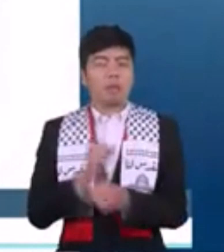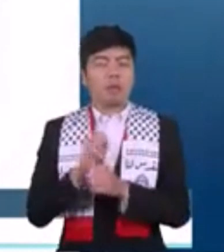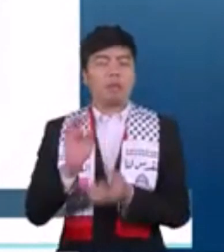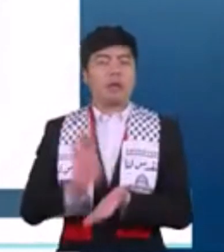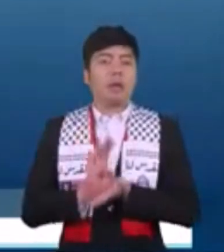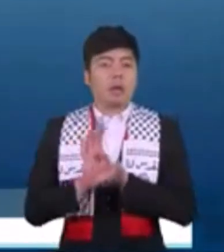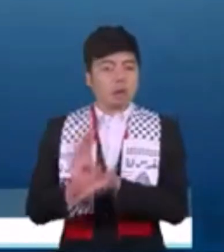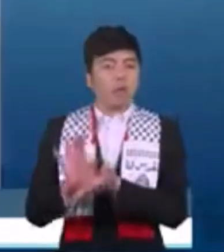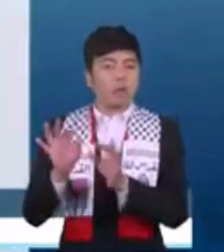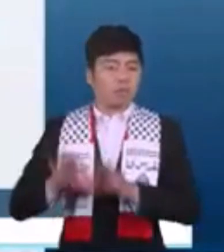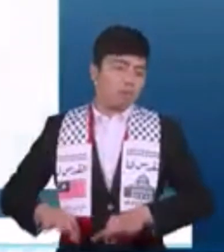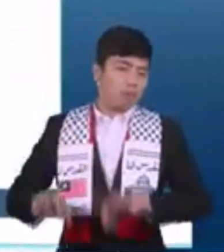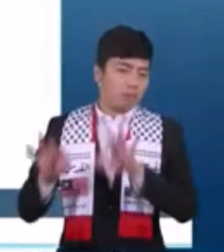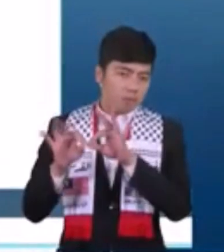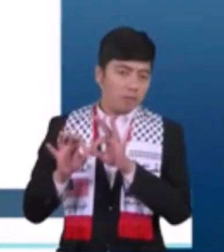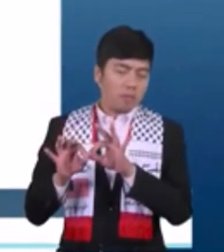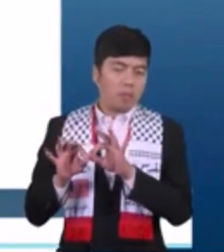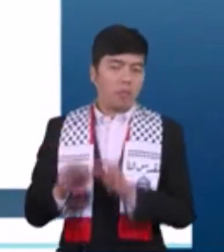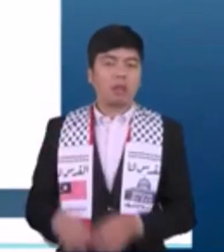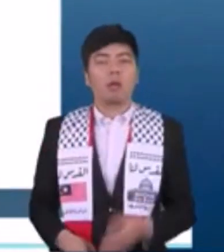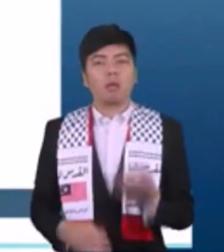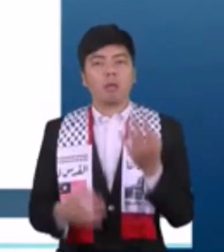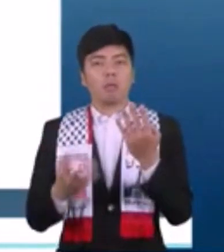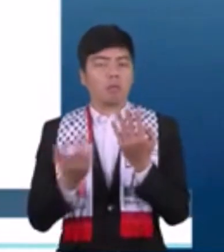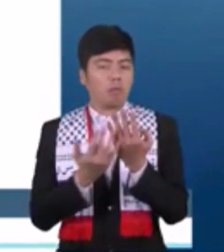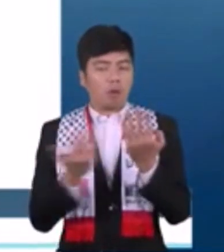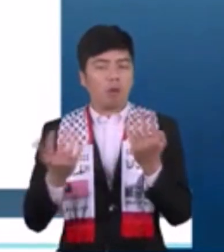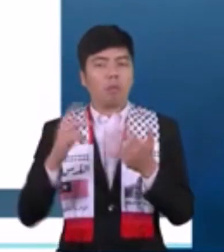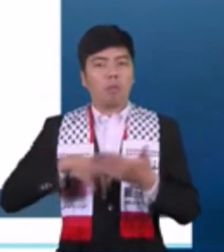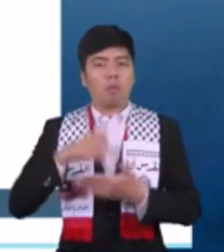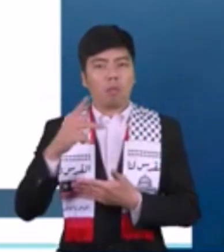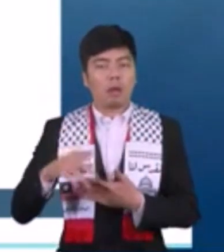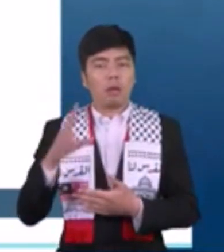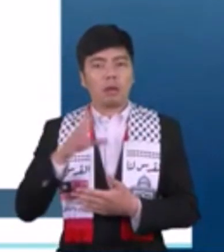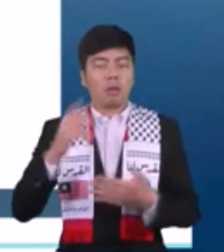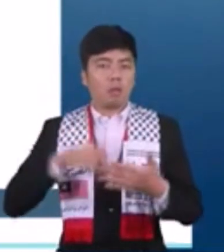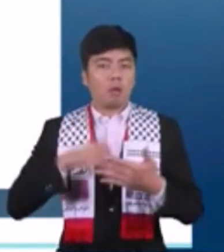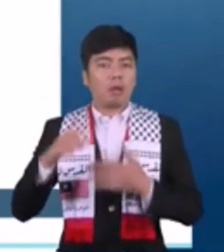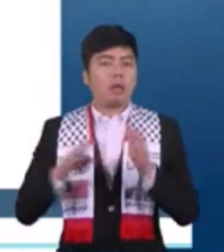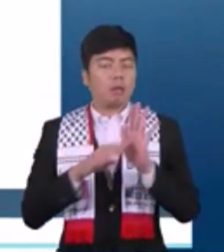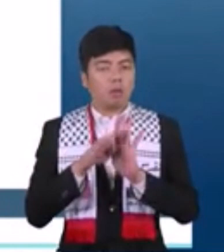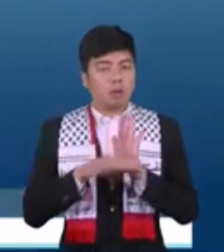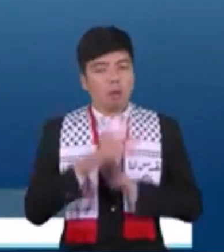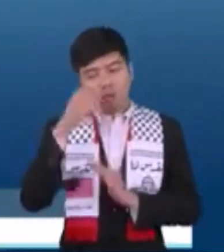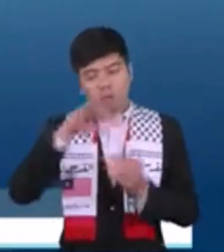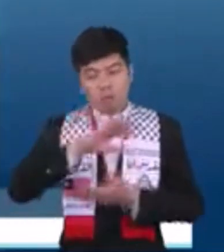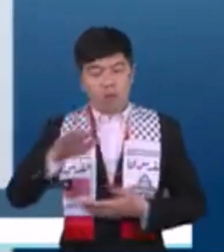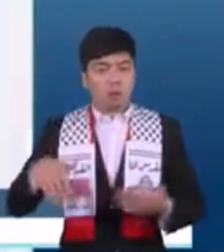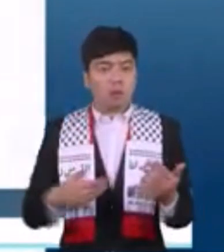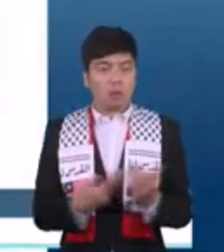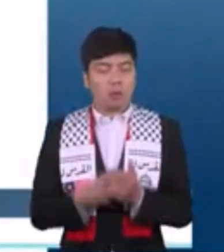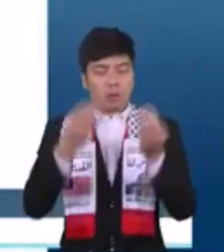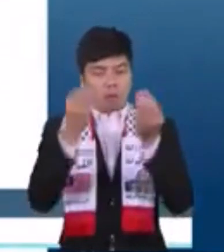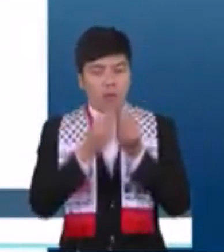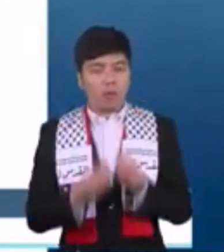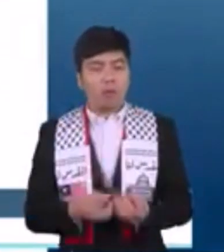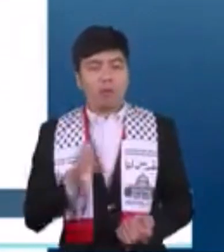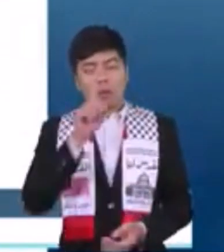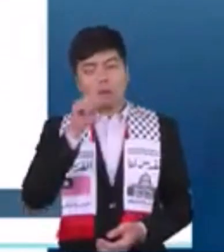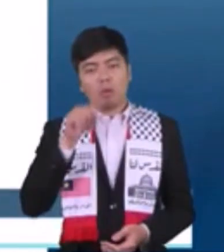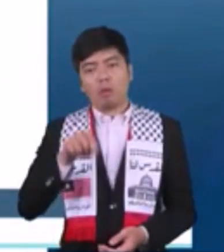bantuan yang diperlukan sebanyak 422 program dan projek pembangunan dengan peruntukan keseluruhan berjumlah